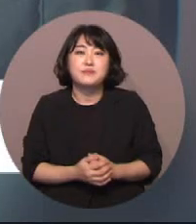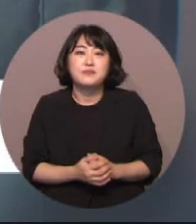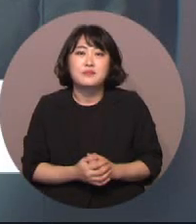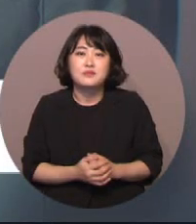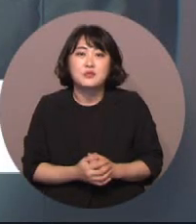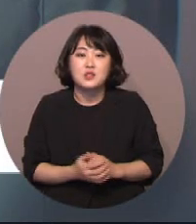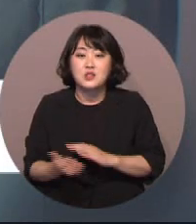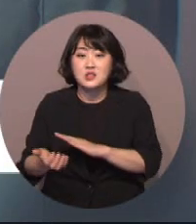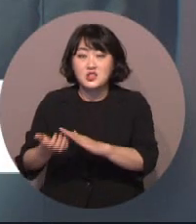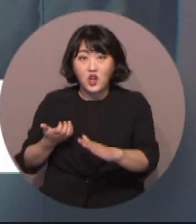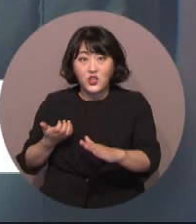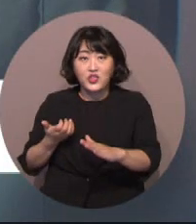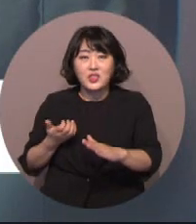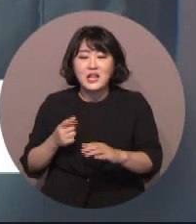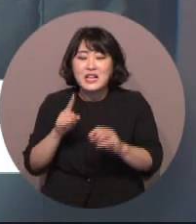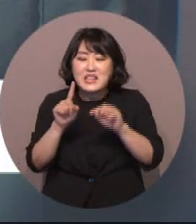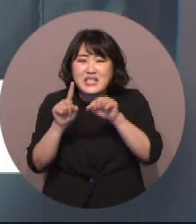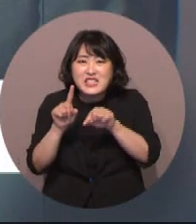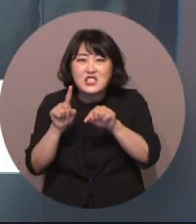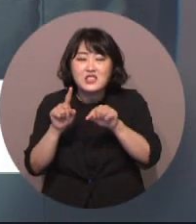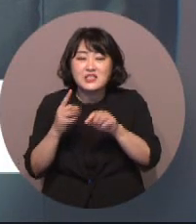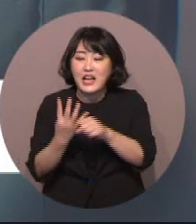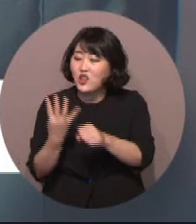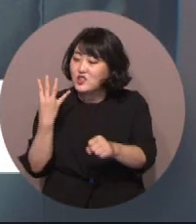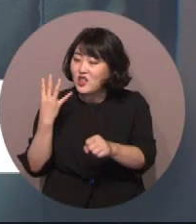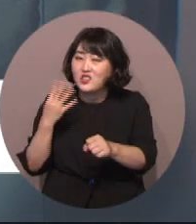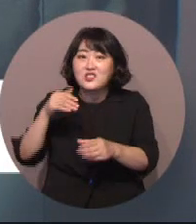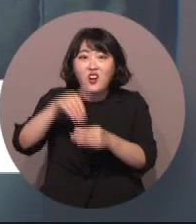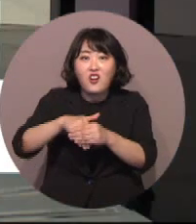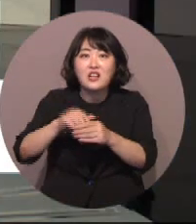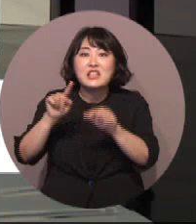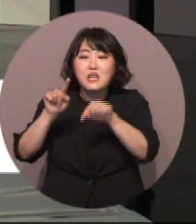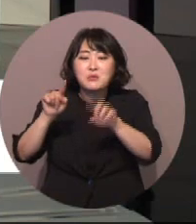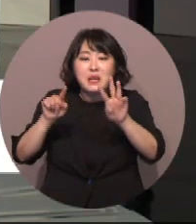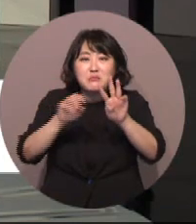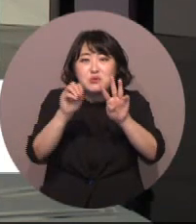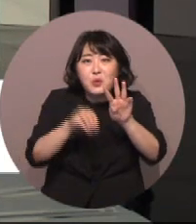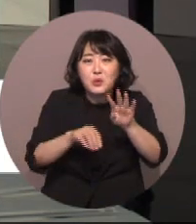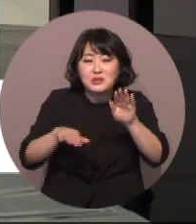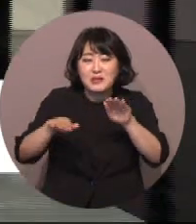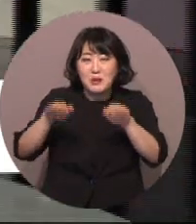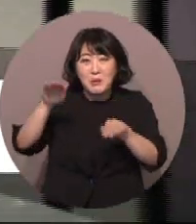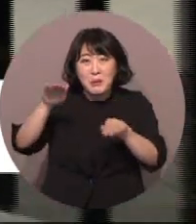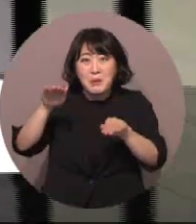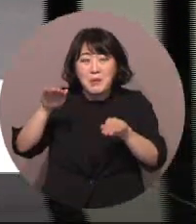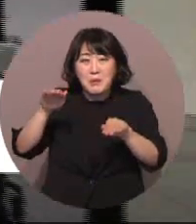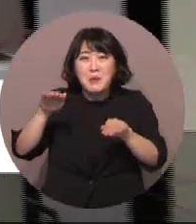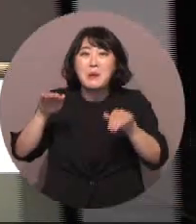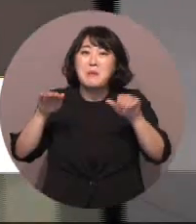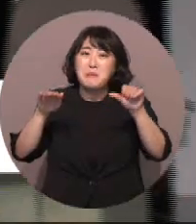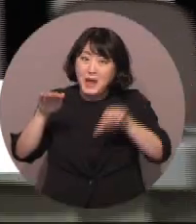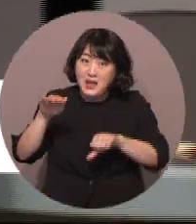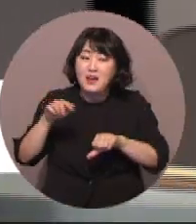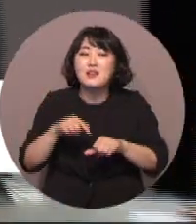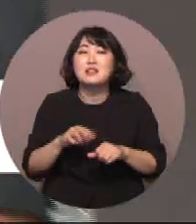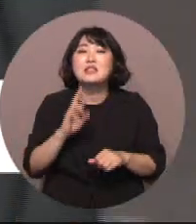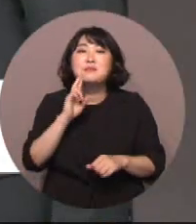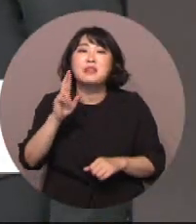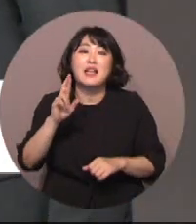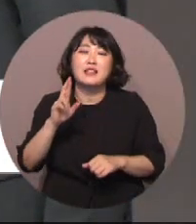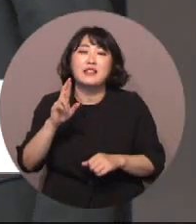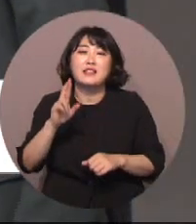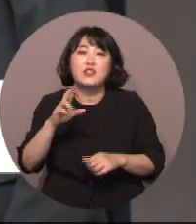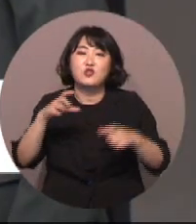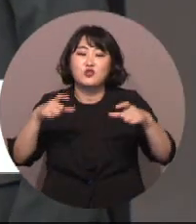직전 지방선거에서 득표율 1.3% 포인트 차이로 승패가 갈렸다 떤 두 후보가 다시 맞붙는 금산 군수